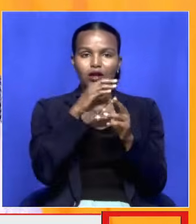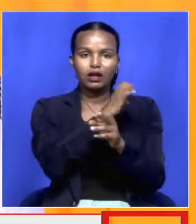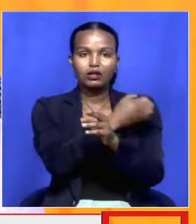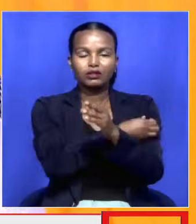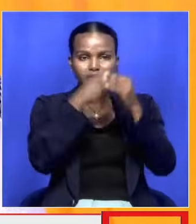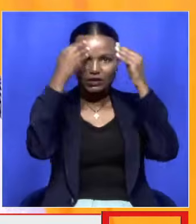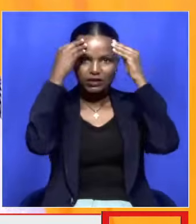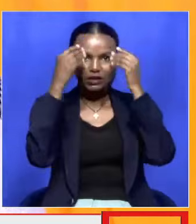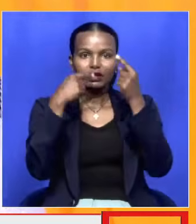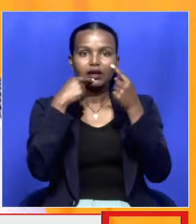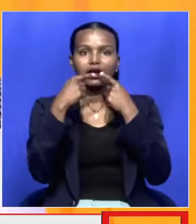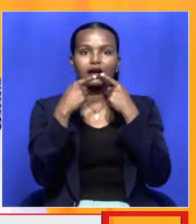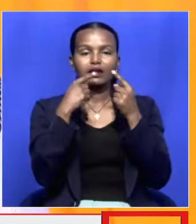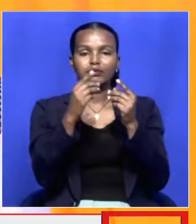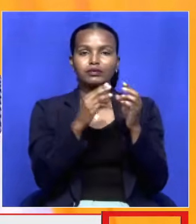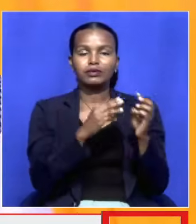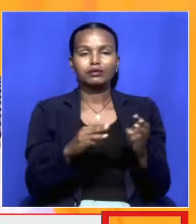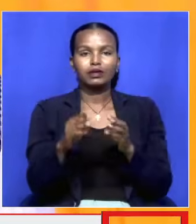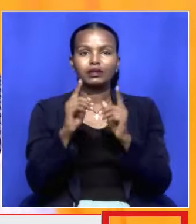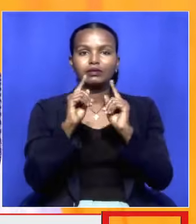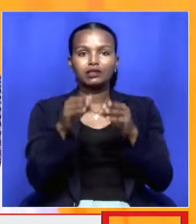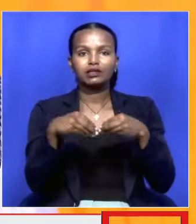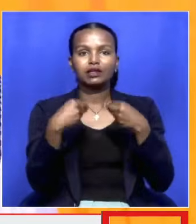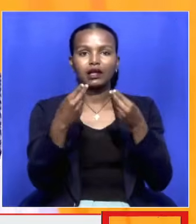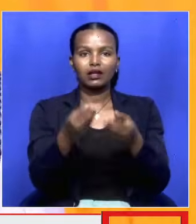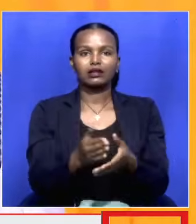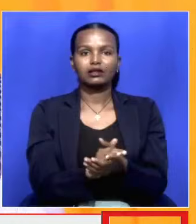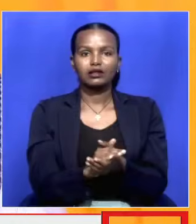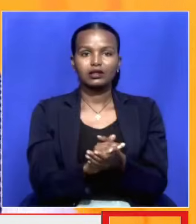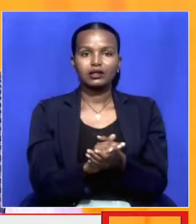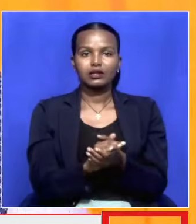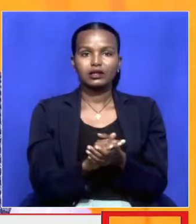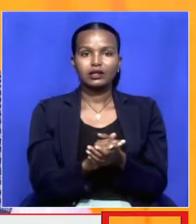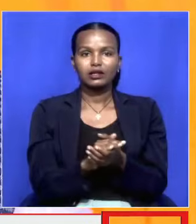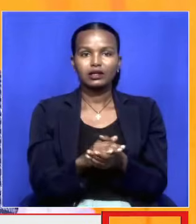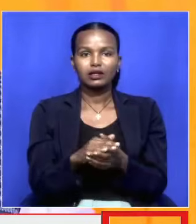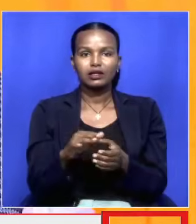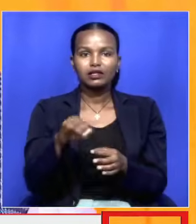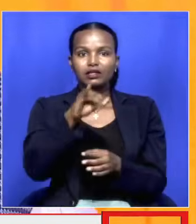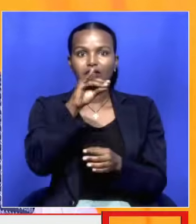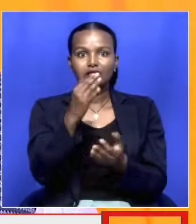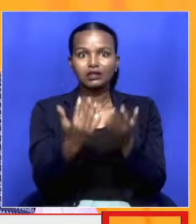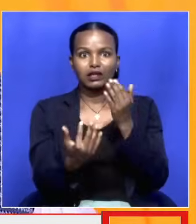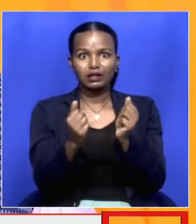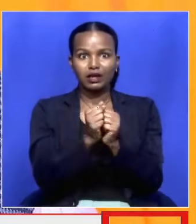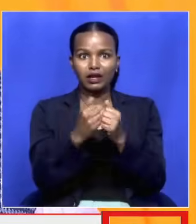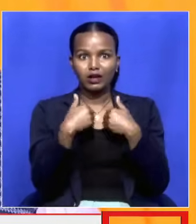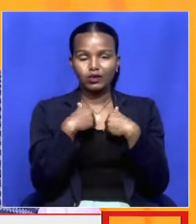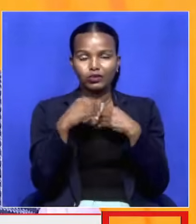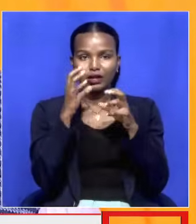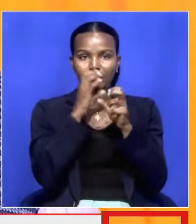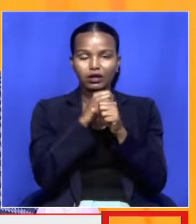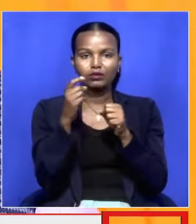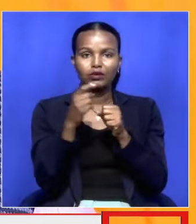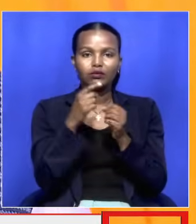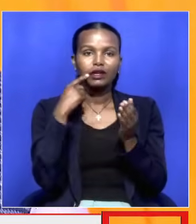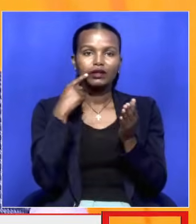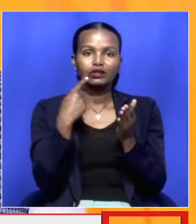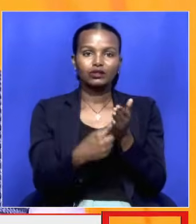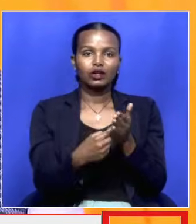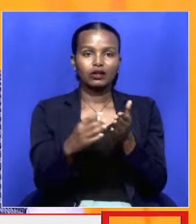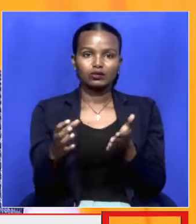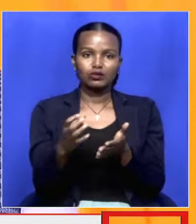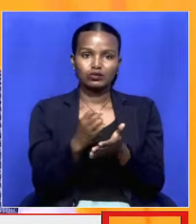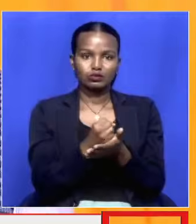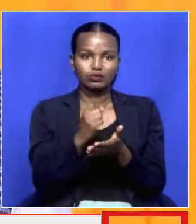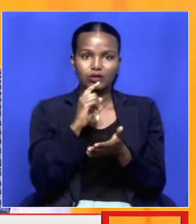ሚኒስቴር ተነጋግረን በፍጥነት እንመልሳለን። ከጢስ እሳት ጋር ያለው ስራ ግን ያለቀ መሆኑን መረጃ